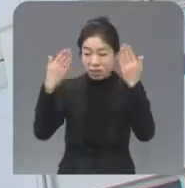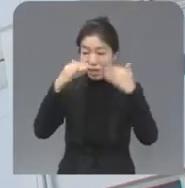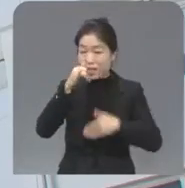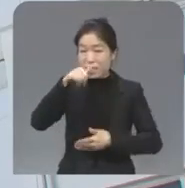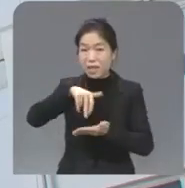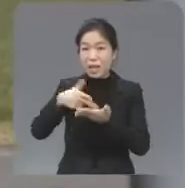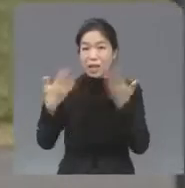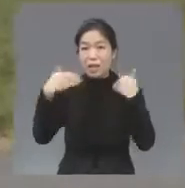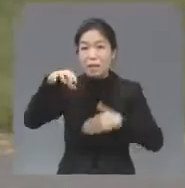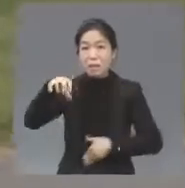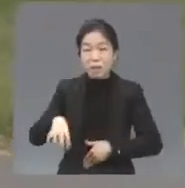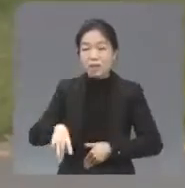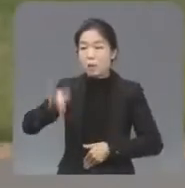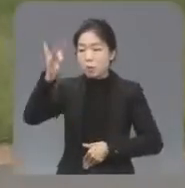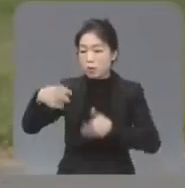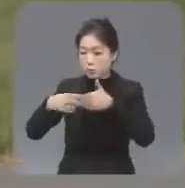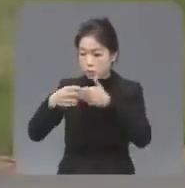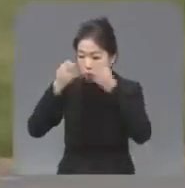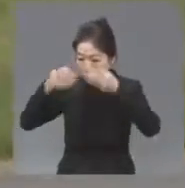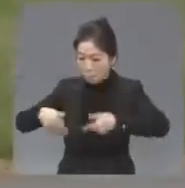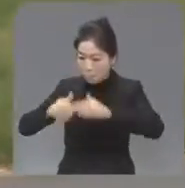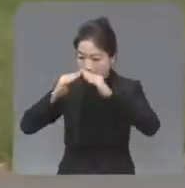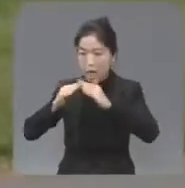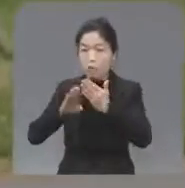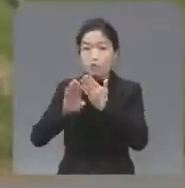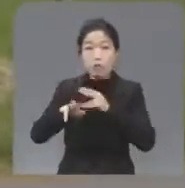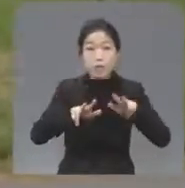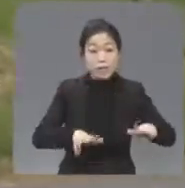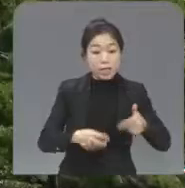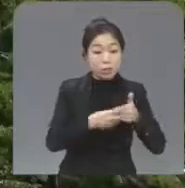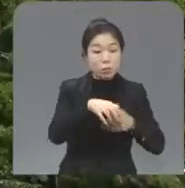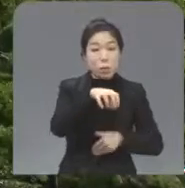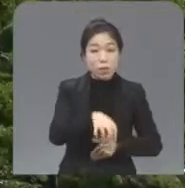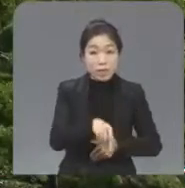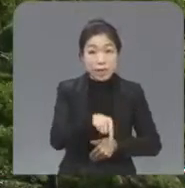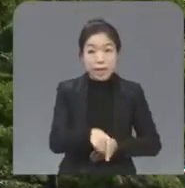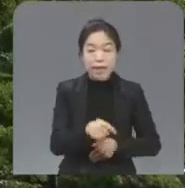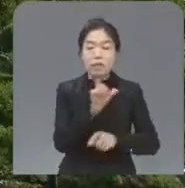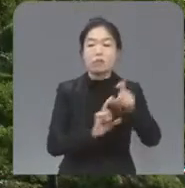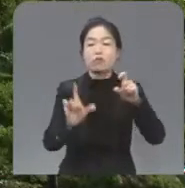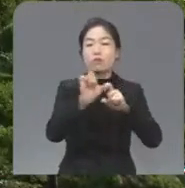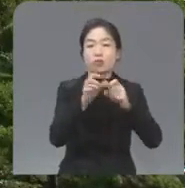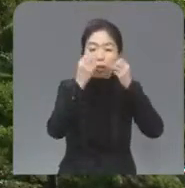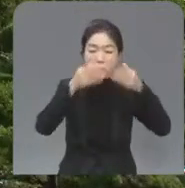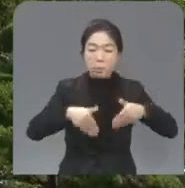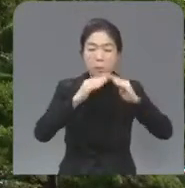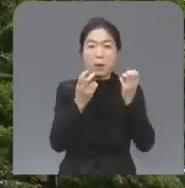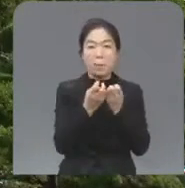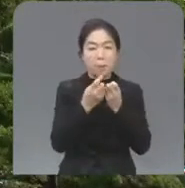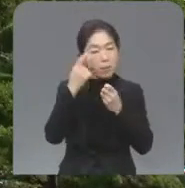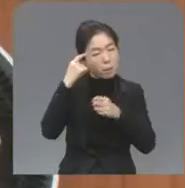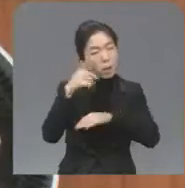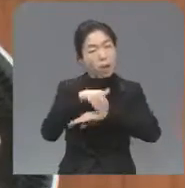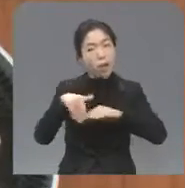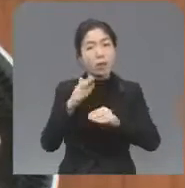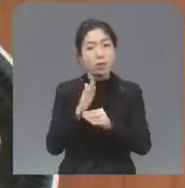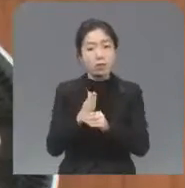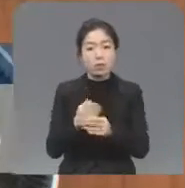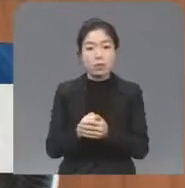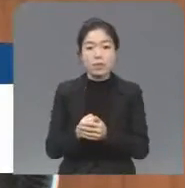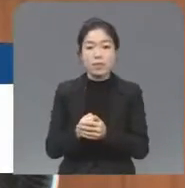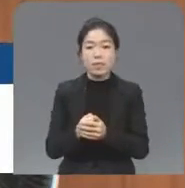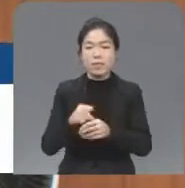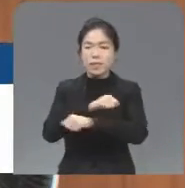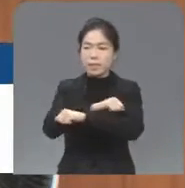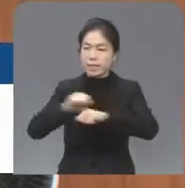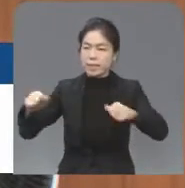학동 캠퍼스에 우선 병원을 건립하고 현 병원터에 추가로 신축하는 방안이 검토되고 있습니다. 큰